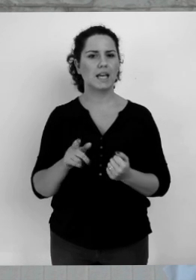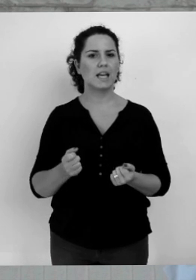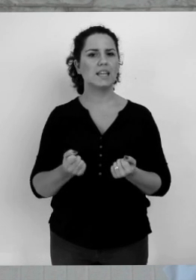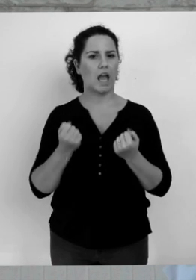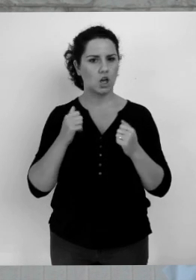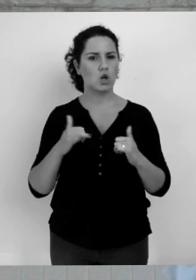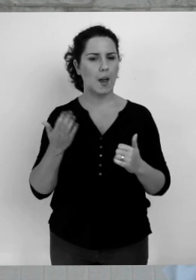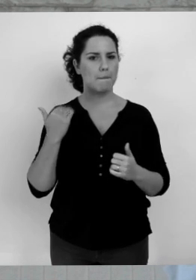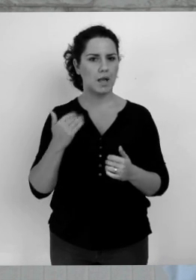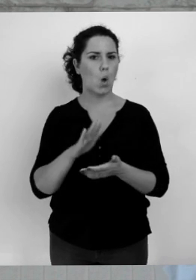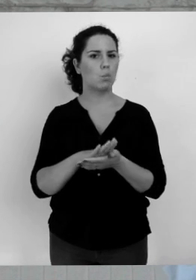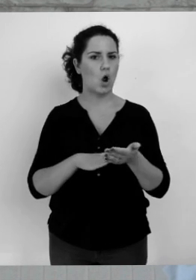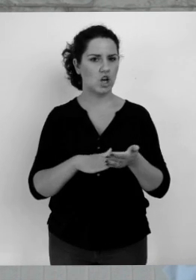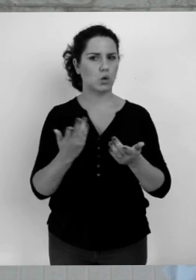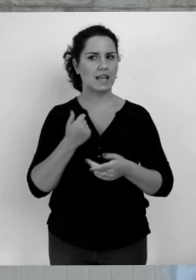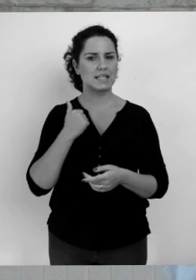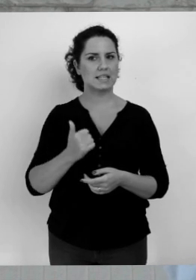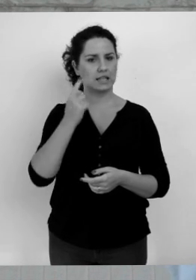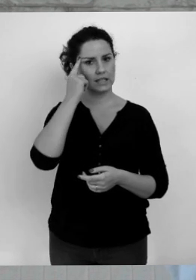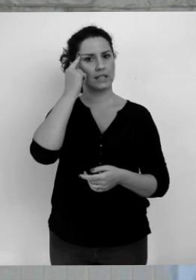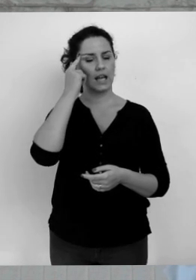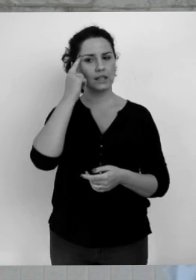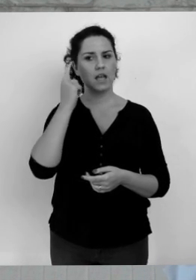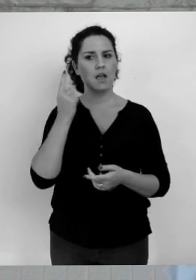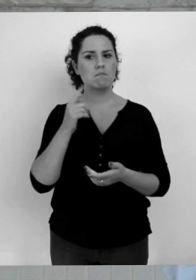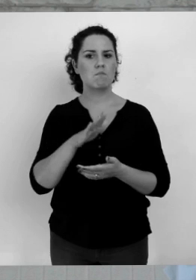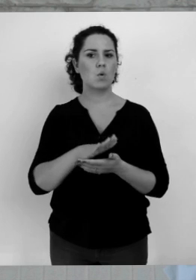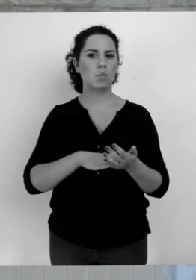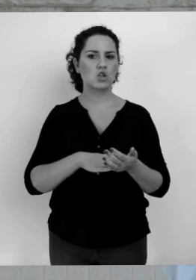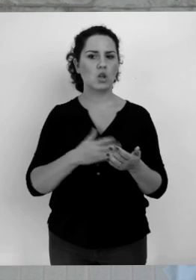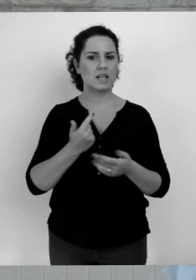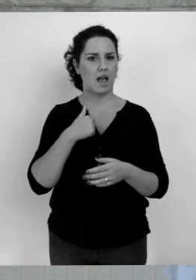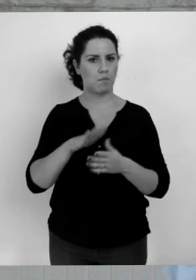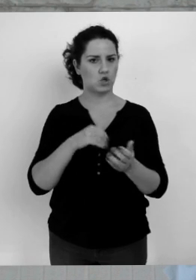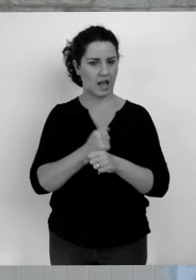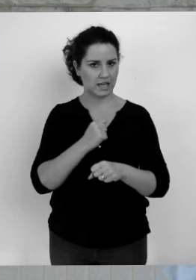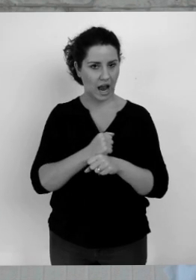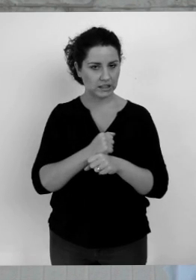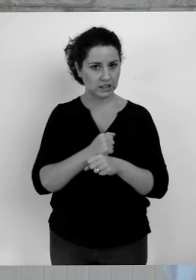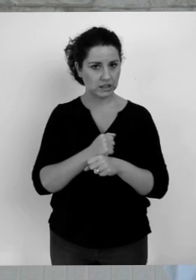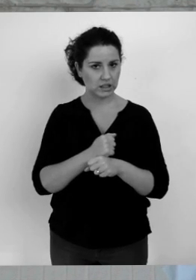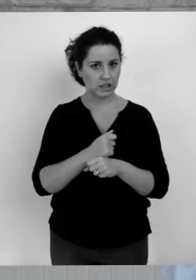Teško je bilo u početku kad se sjede, u početku kad sam ja počela raditi.